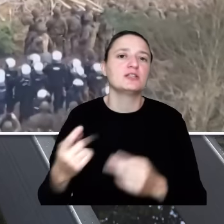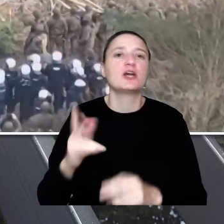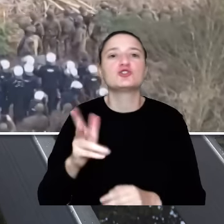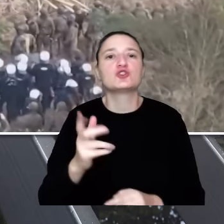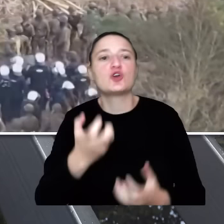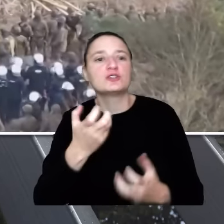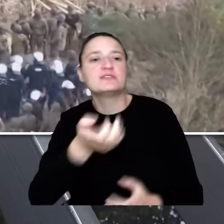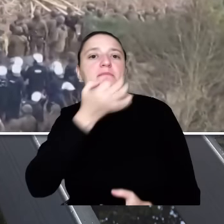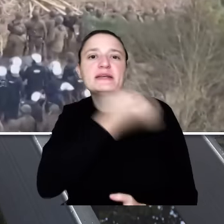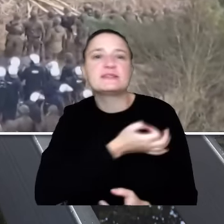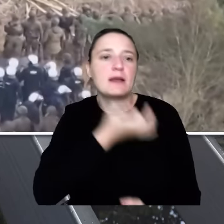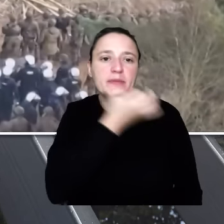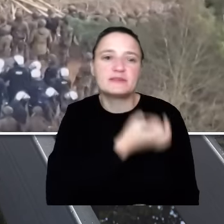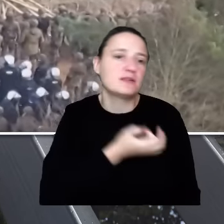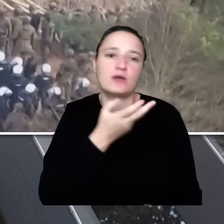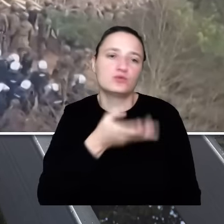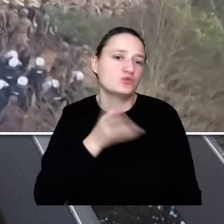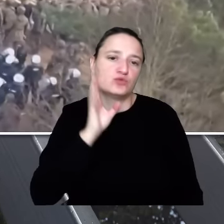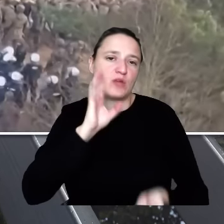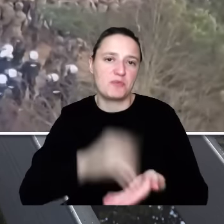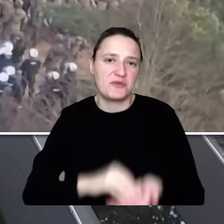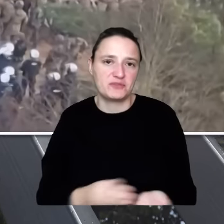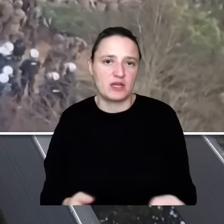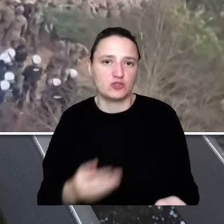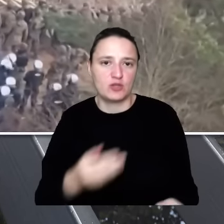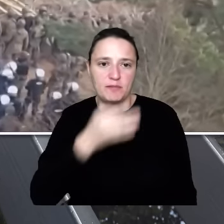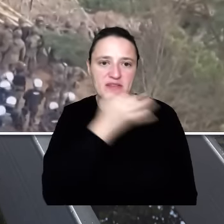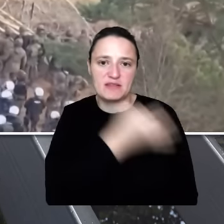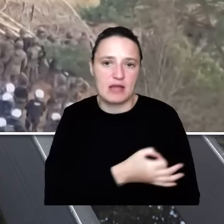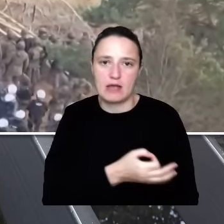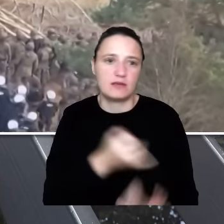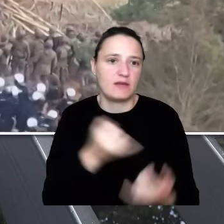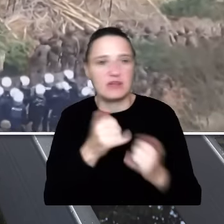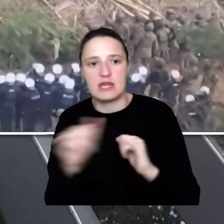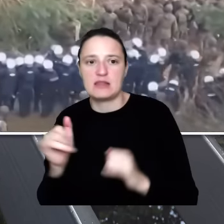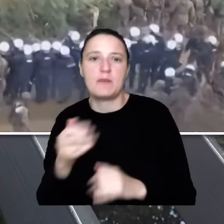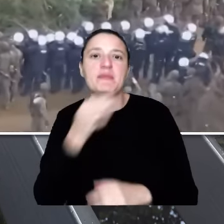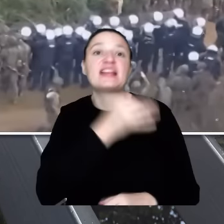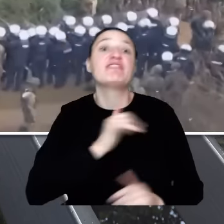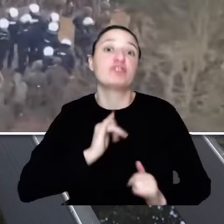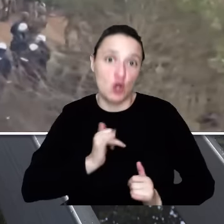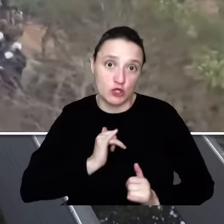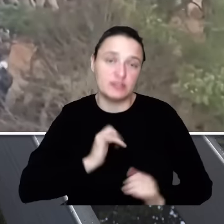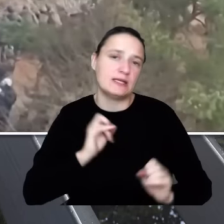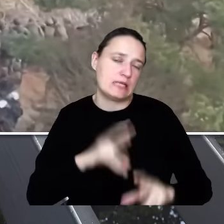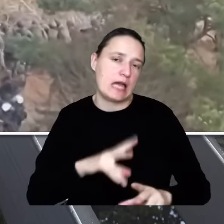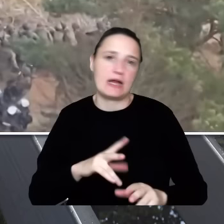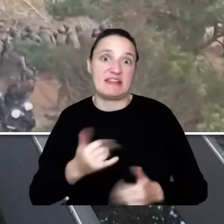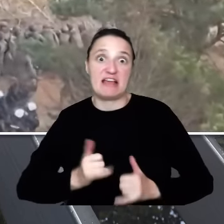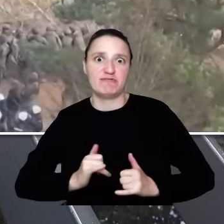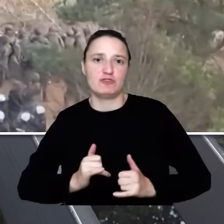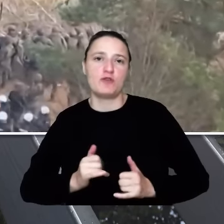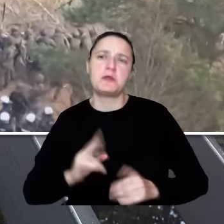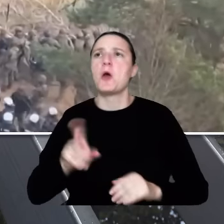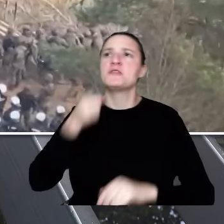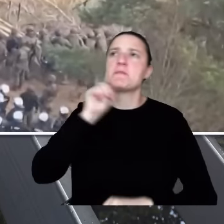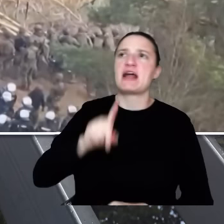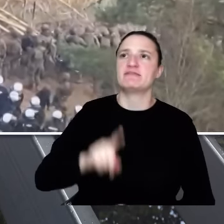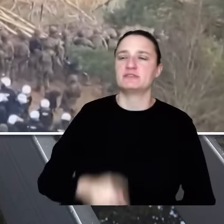głosu nie pociągną sprawy, co więcej zadadzą pytanie wygodne. I drugi bardzo charakterystyczny motyw.